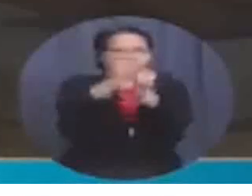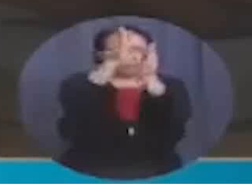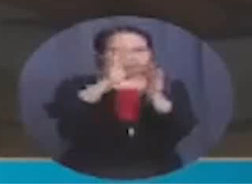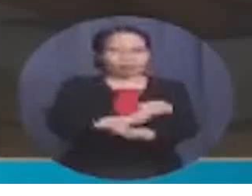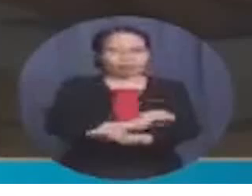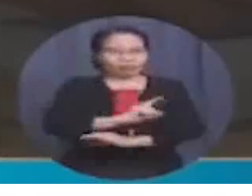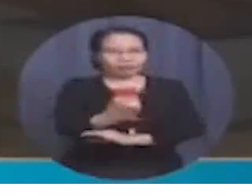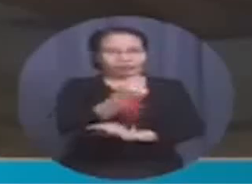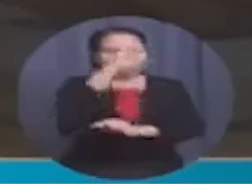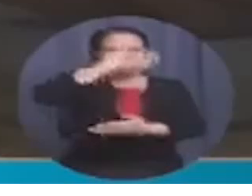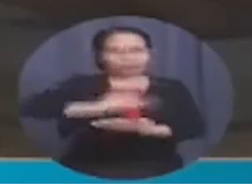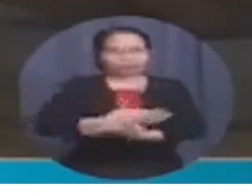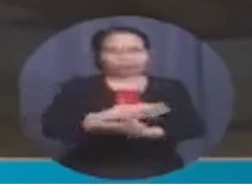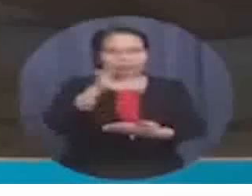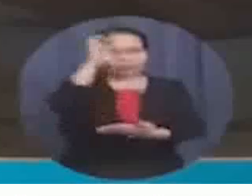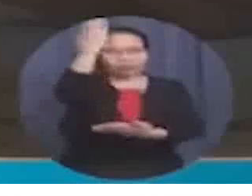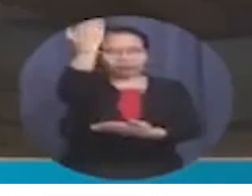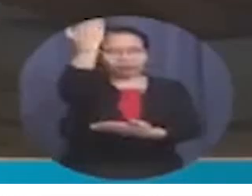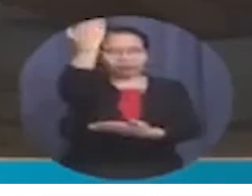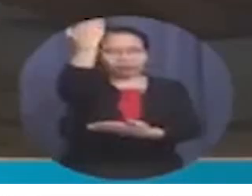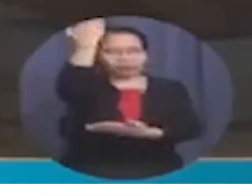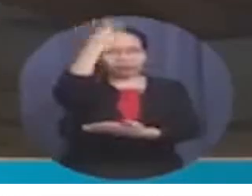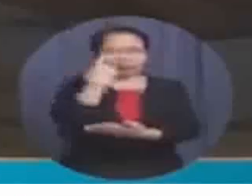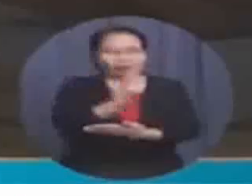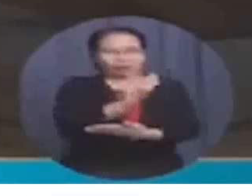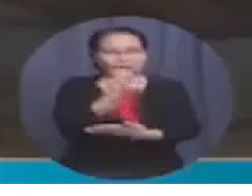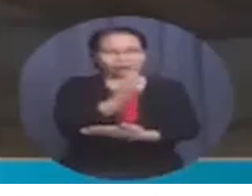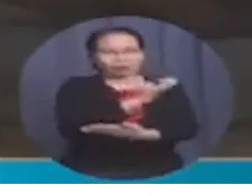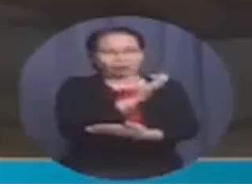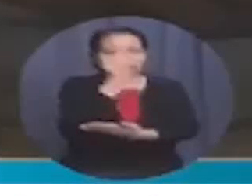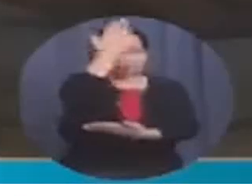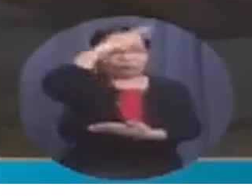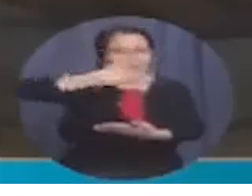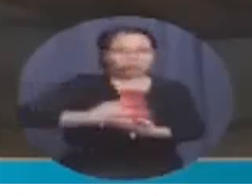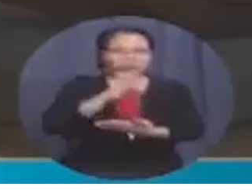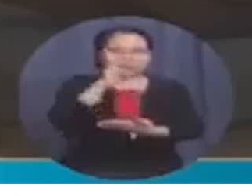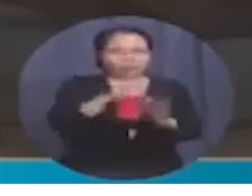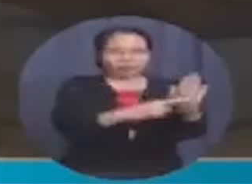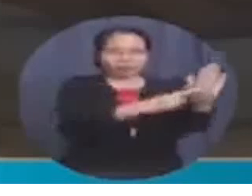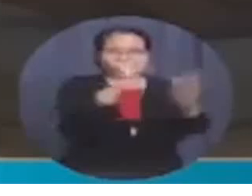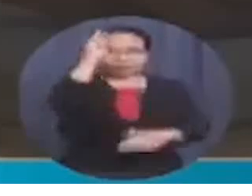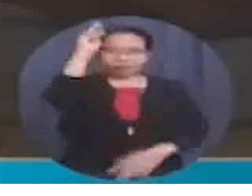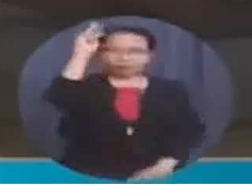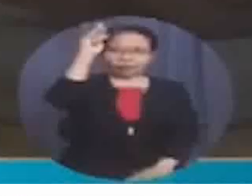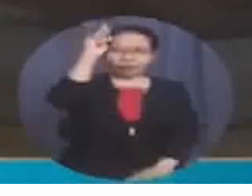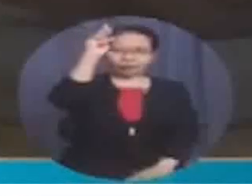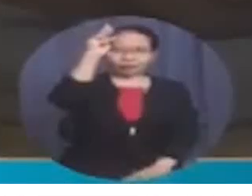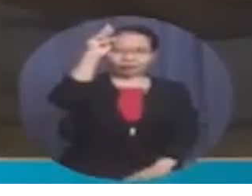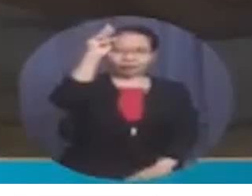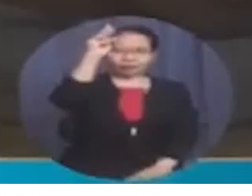Father save the Son, and he to whomsoever the Son will reveal